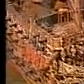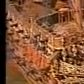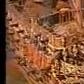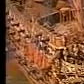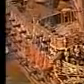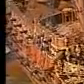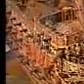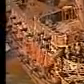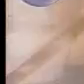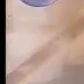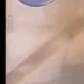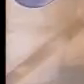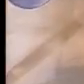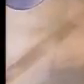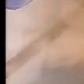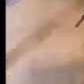ค่ะ